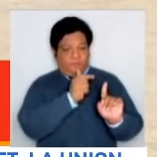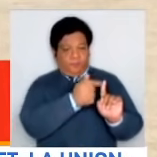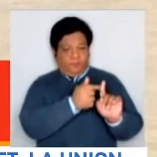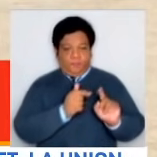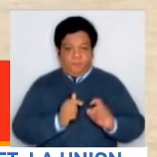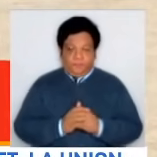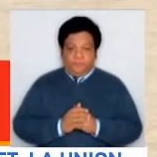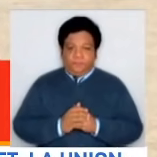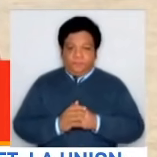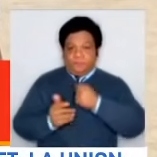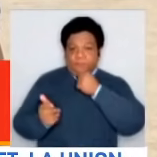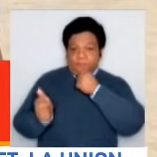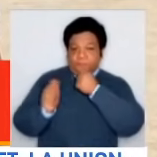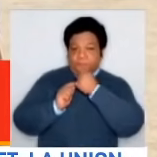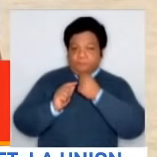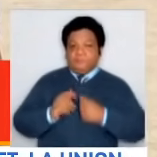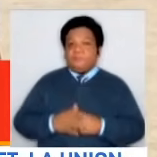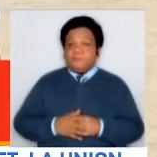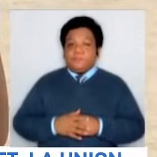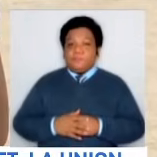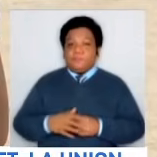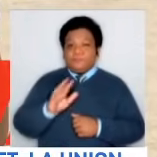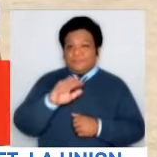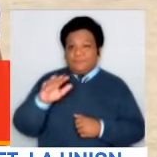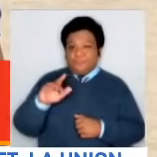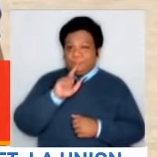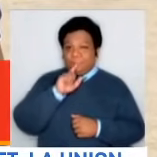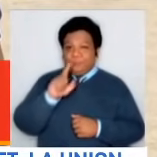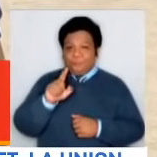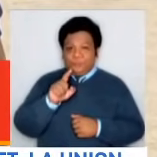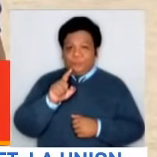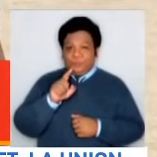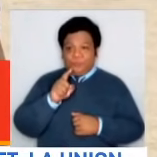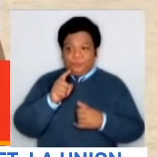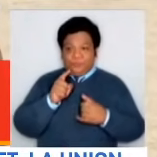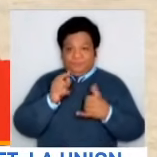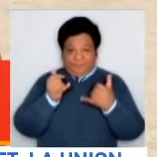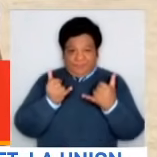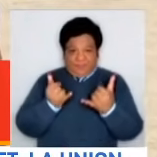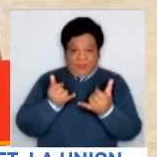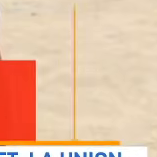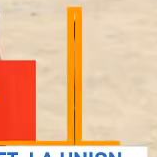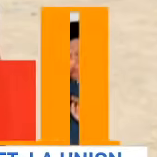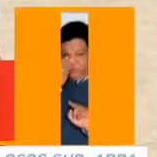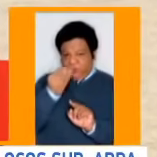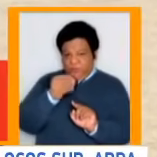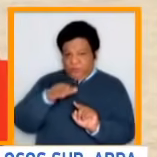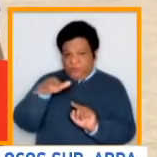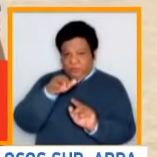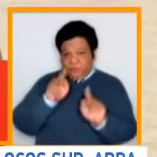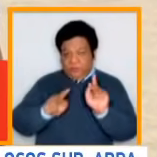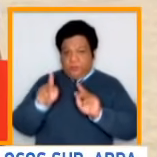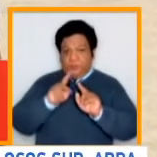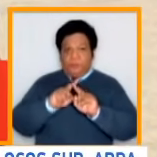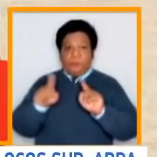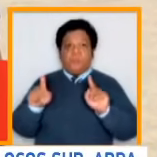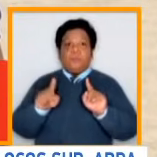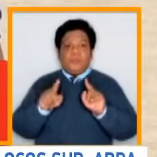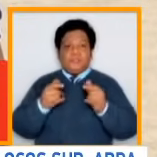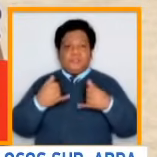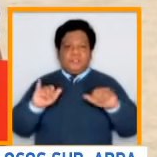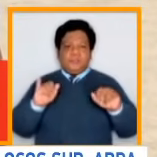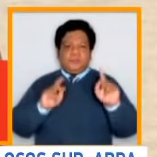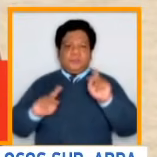Igan, bagamat mas kakaunti kumpara noong weekend, ay patuloy na dinarayo itong Dolomite Sand Beach mula nang muli